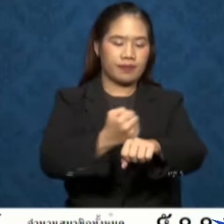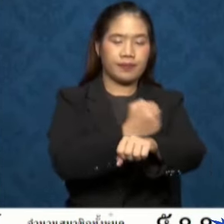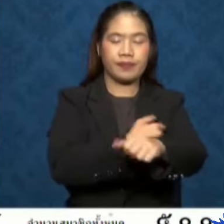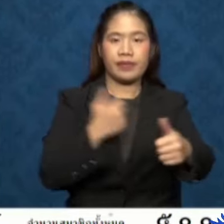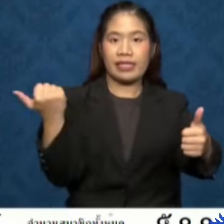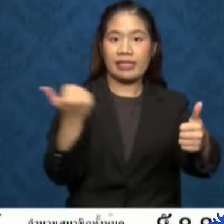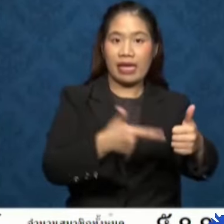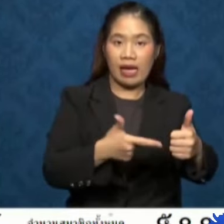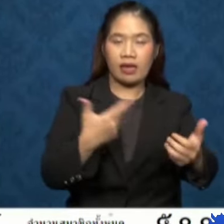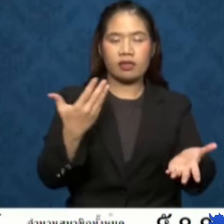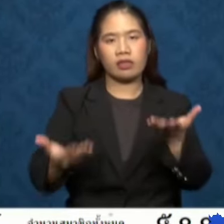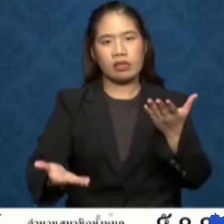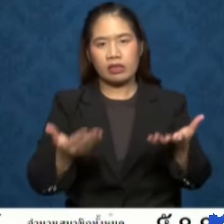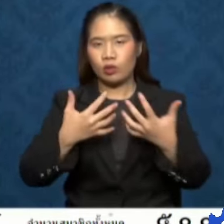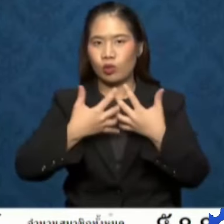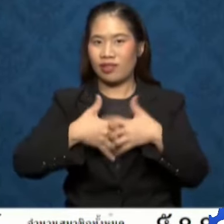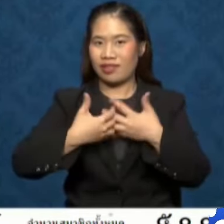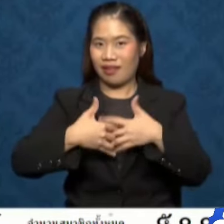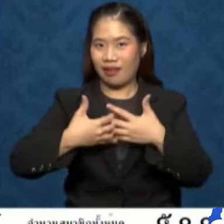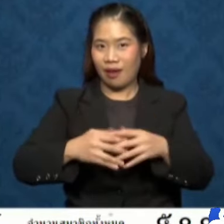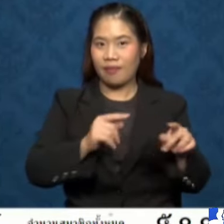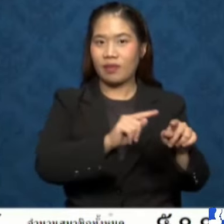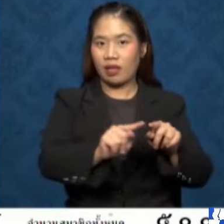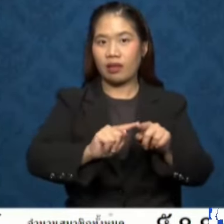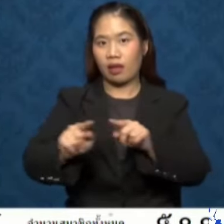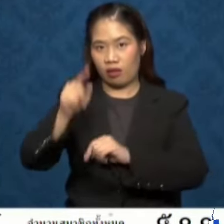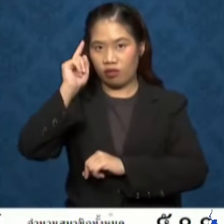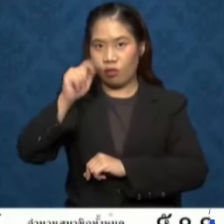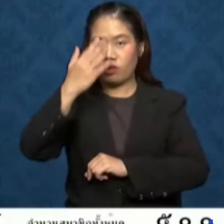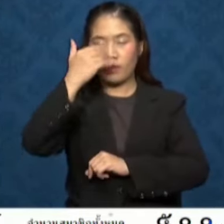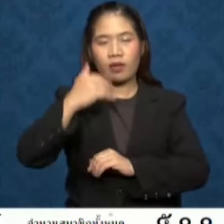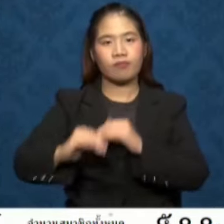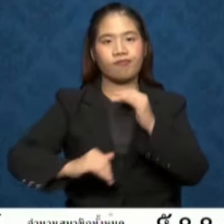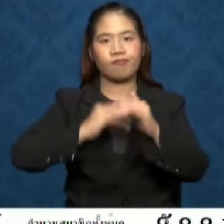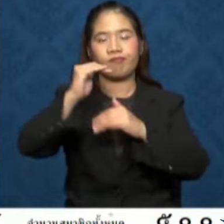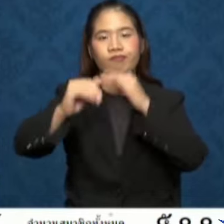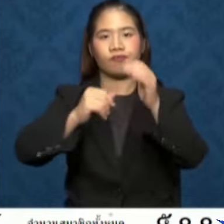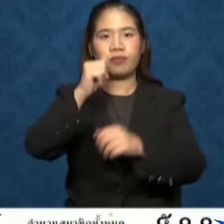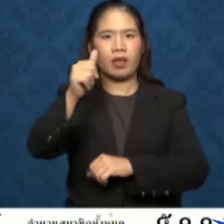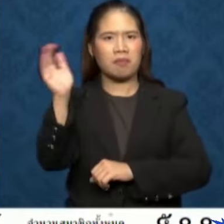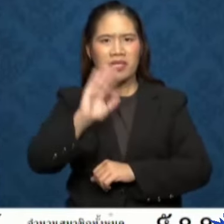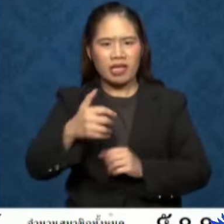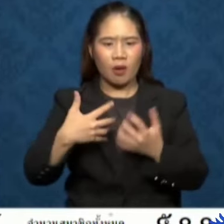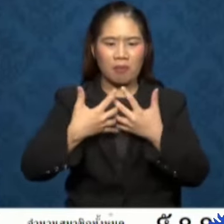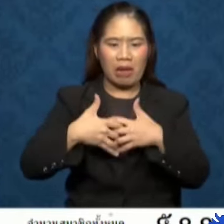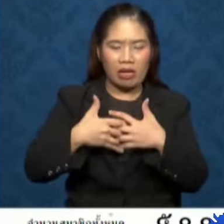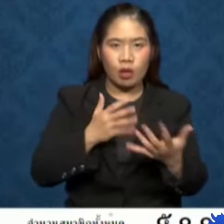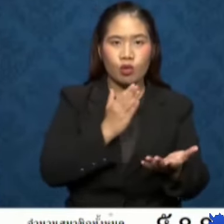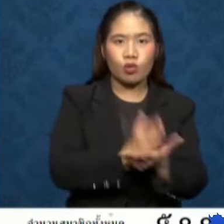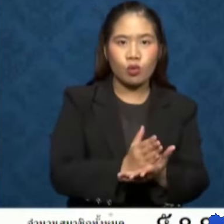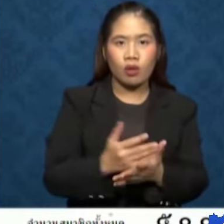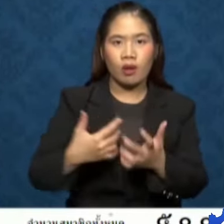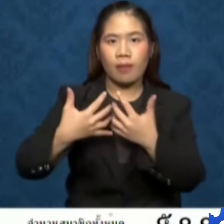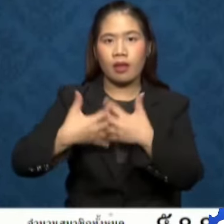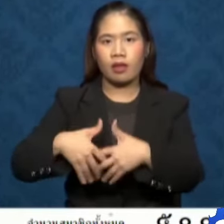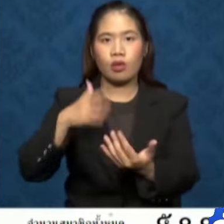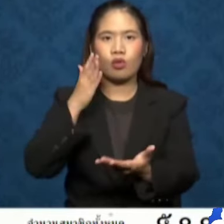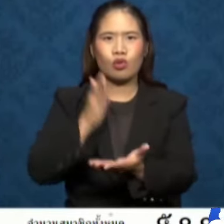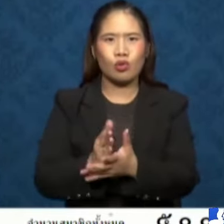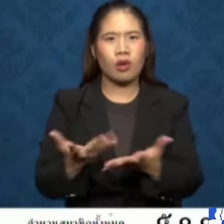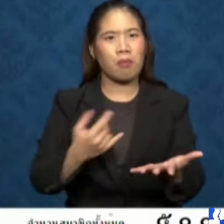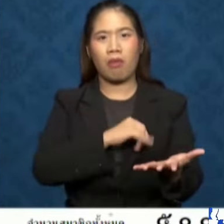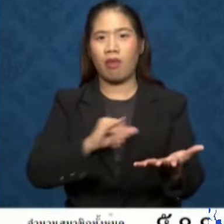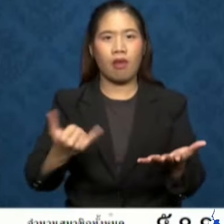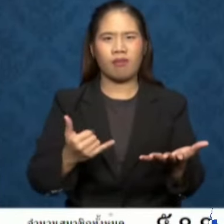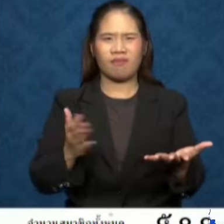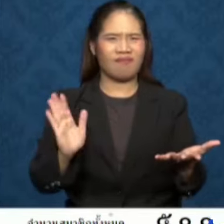Chinและอุตสาหกรรมต่อเนื่องเ่ออื่นๆจะได้เกิดได้ครับไม่ใช่ผลิตไปหยุดไปเอาแน่เอานอนไม่ได้แบบนี้